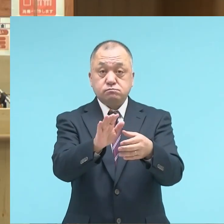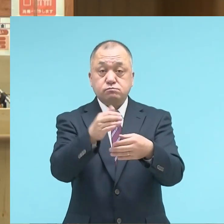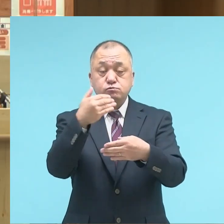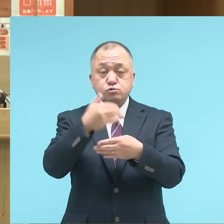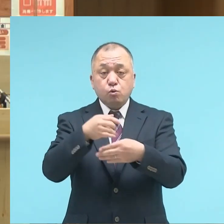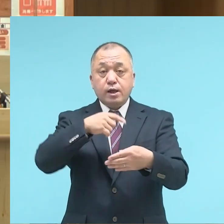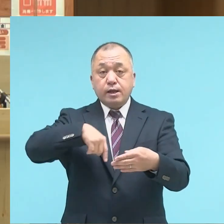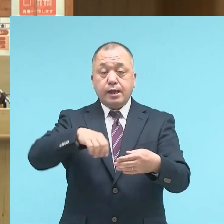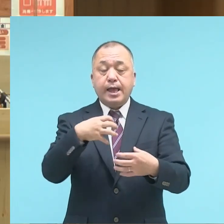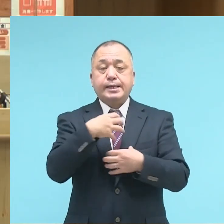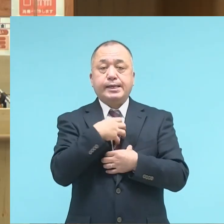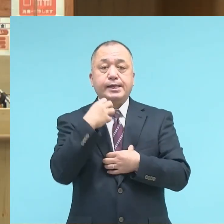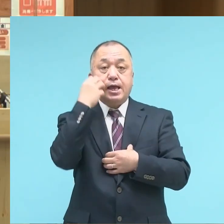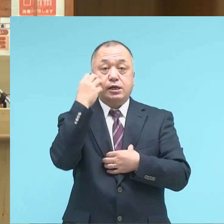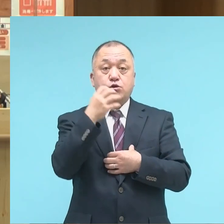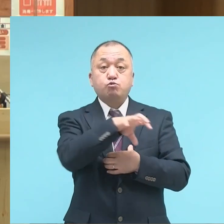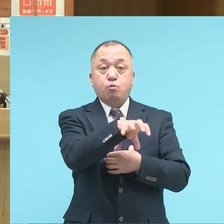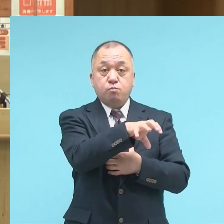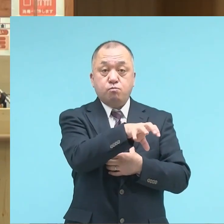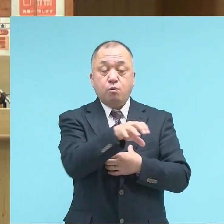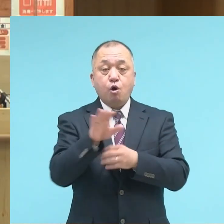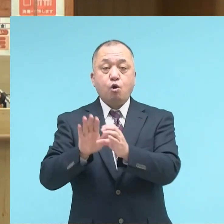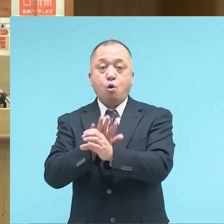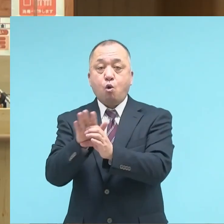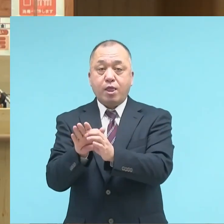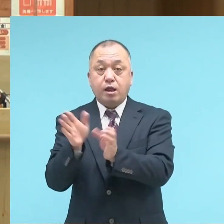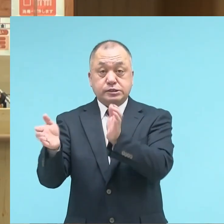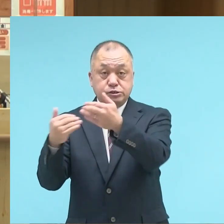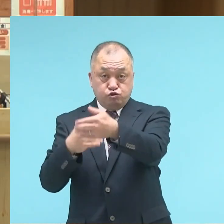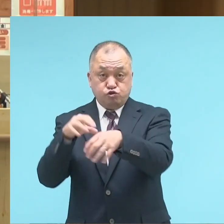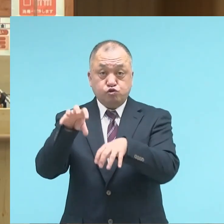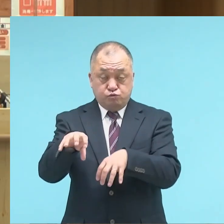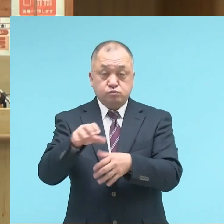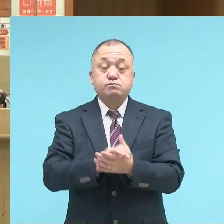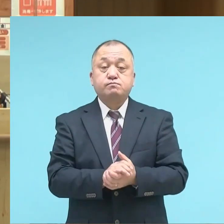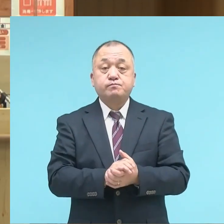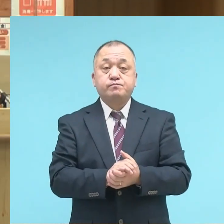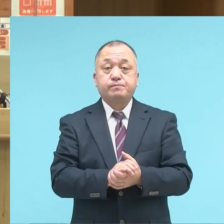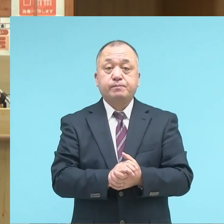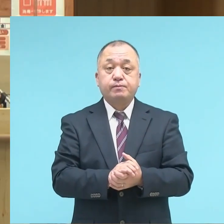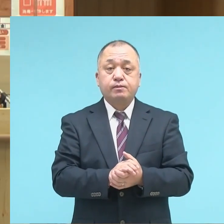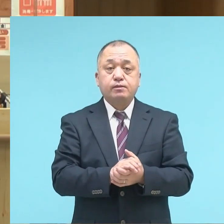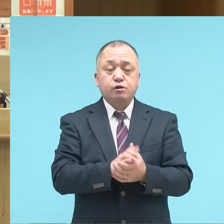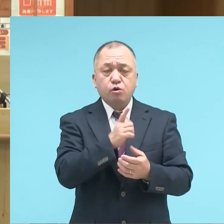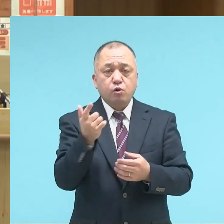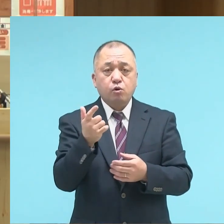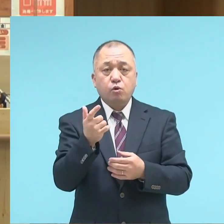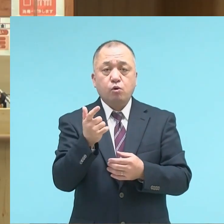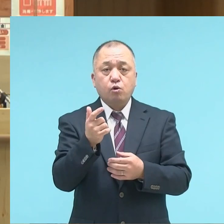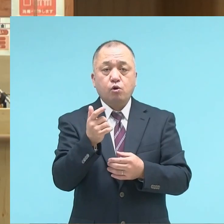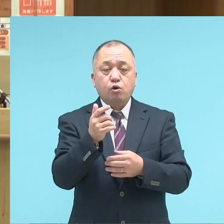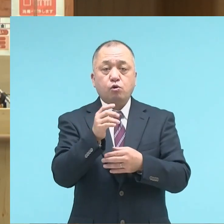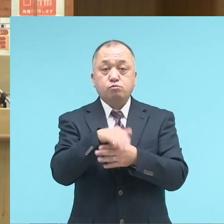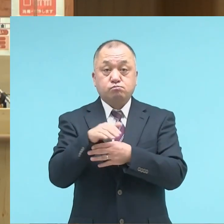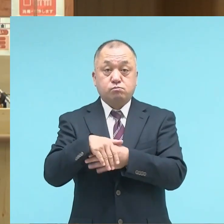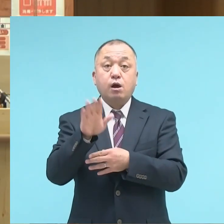門ですとか、またコロナの指揮室ですとか、いろいろこう窓口があるんですけども、その中